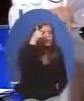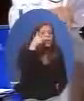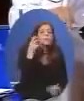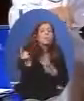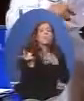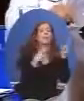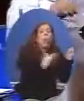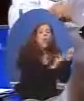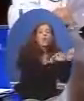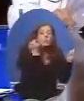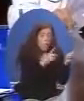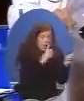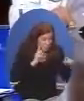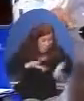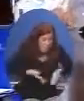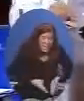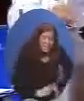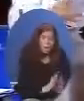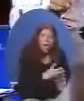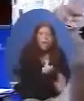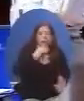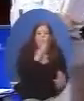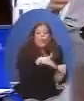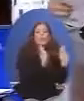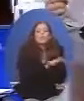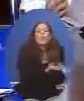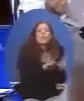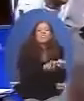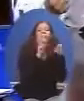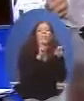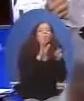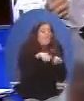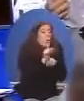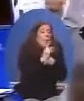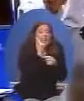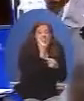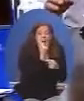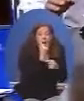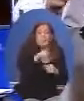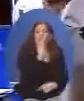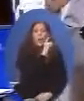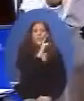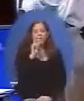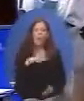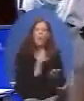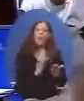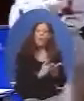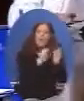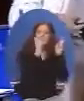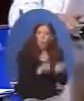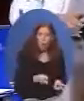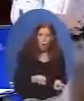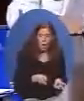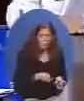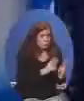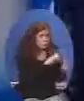בית החולים. האם הילדה את הילד? לקחו אותה, לא נתנו לה את ההזדמנות ולו לרגע קט להיות אימא או להוכיח האם היא יכולה.